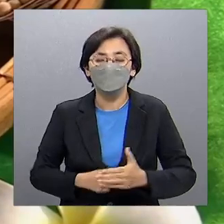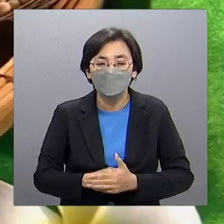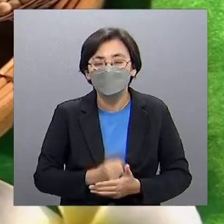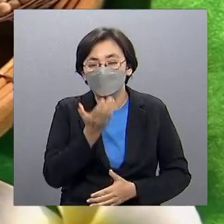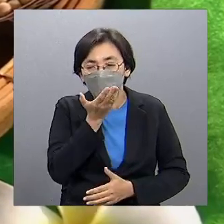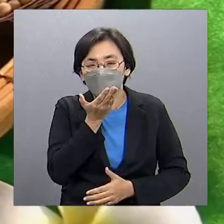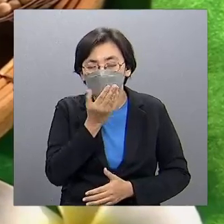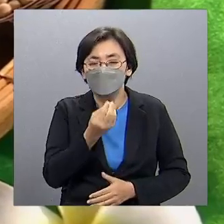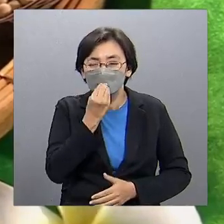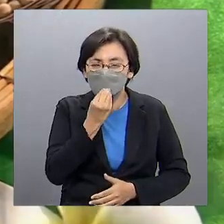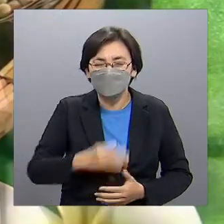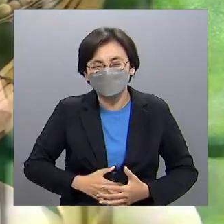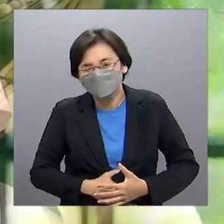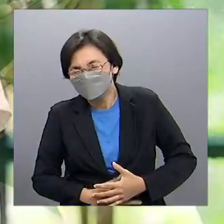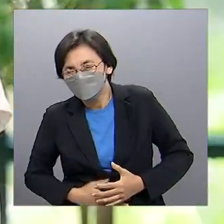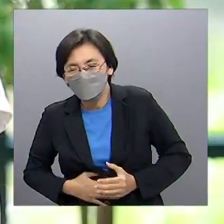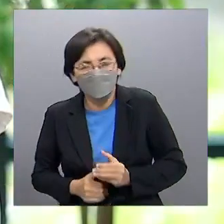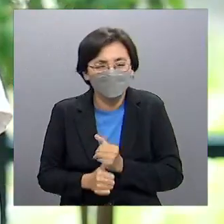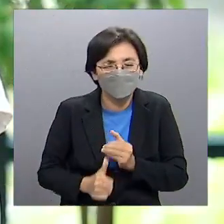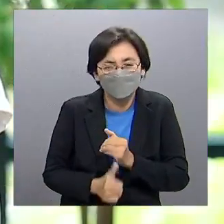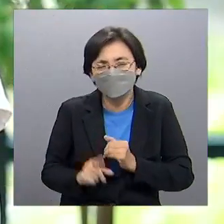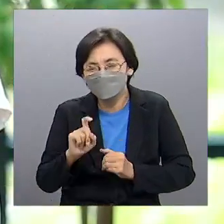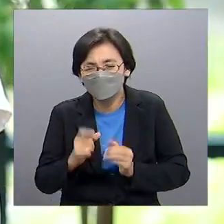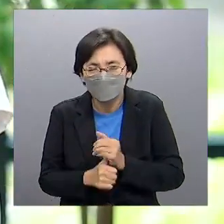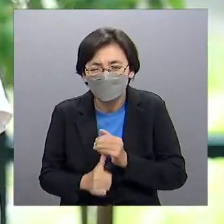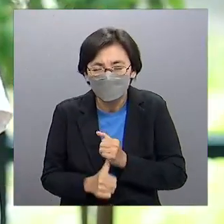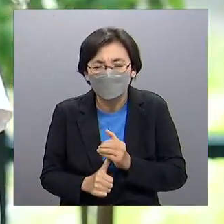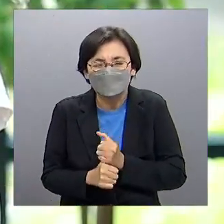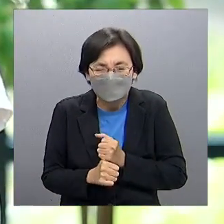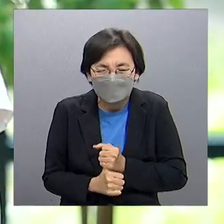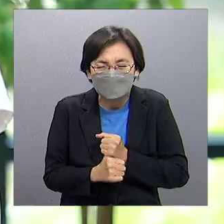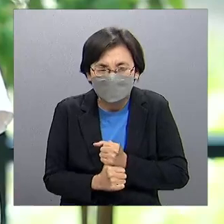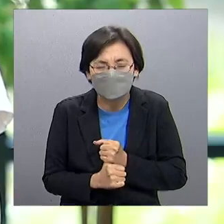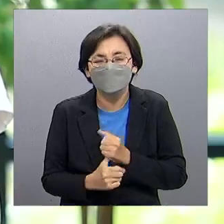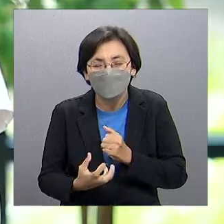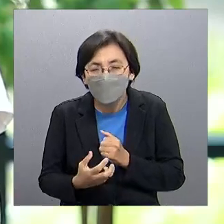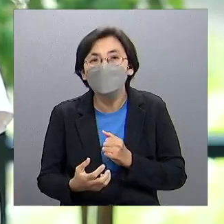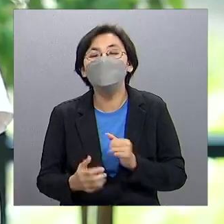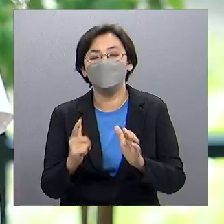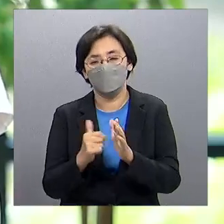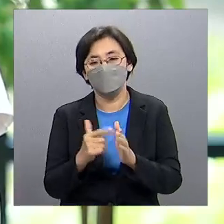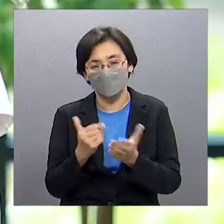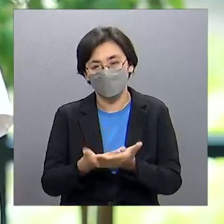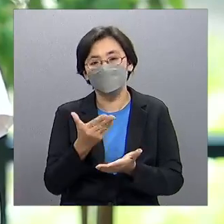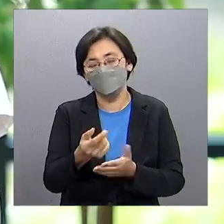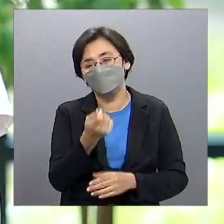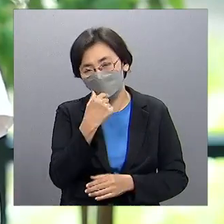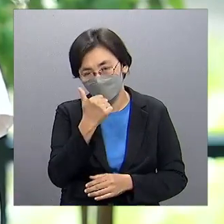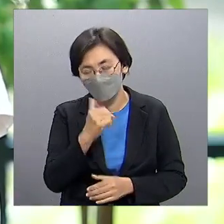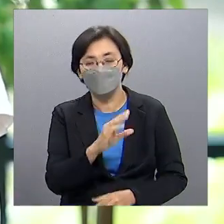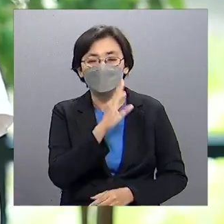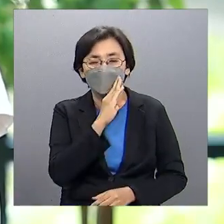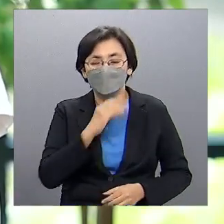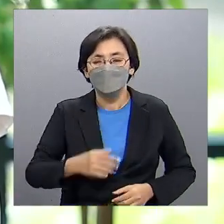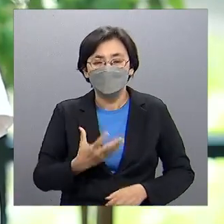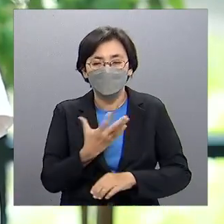รือรู้สึกว่าถ่ายไม่ค่อยออกเราอาจจะเริ่มตัวยาถ่ายเบาๆก่อนแต่ถ้าเกิดว่ามีอาการที่เรื่องเกี่ยวกับการอักเสบทุกชนิดเนี่ยไม่คิ